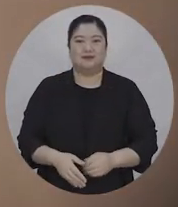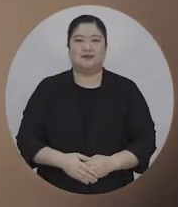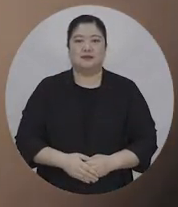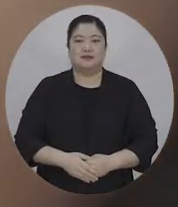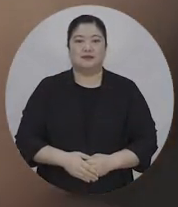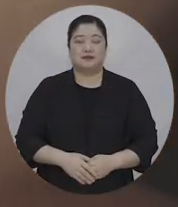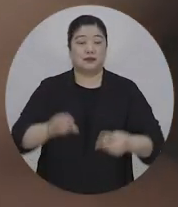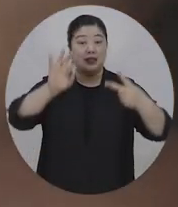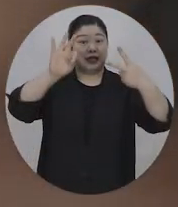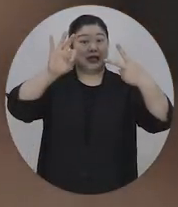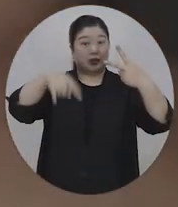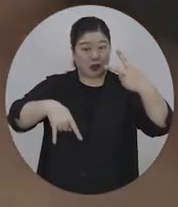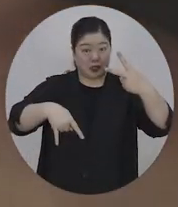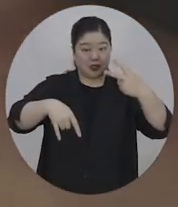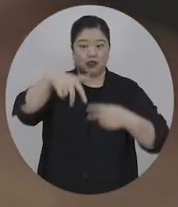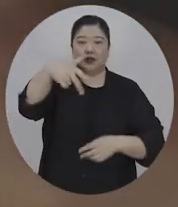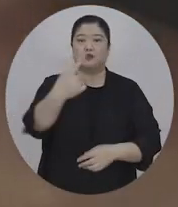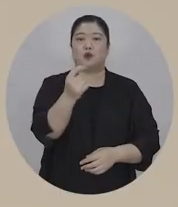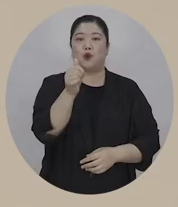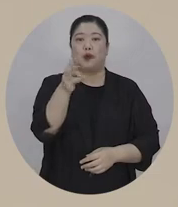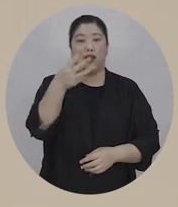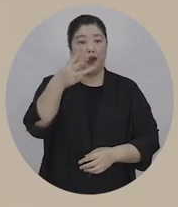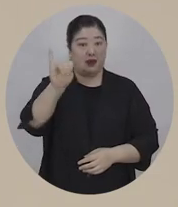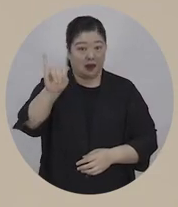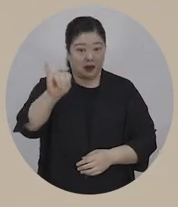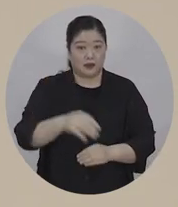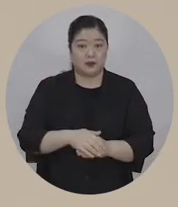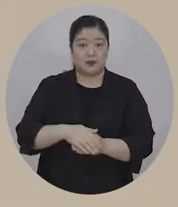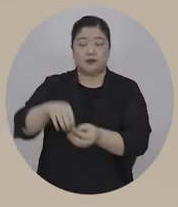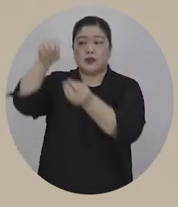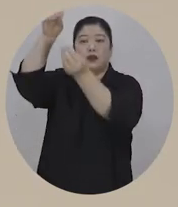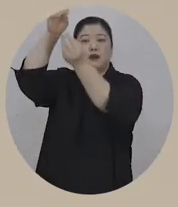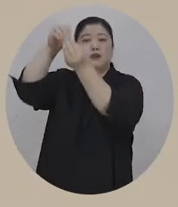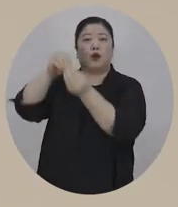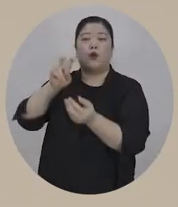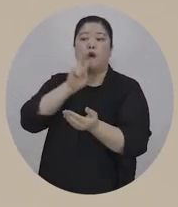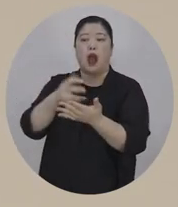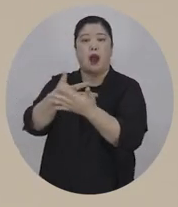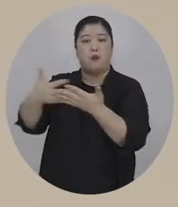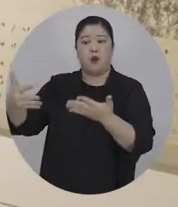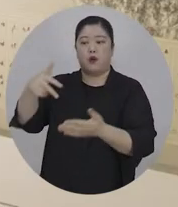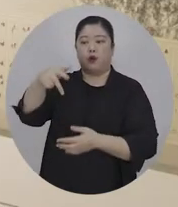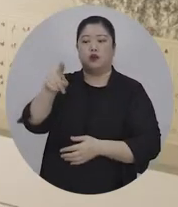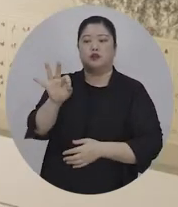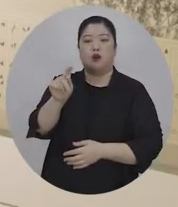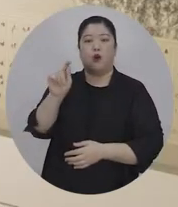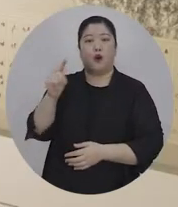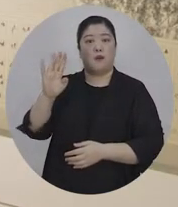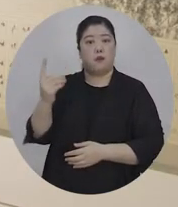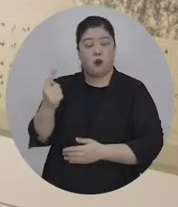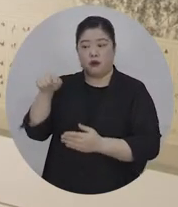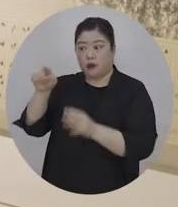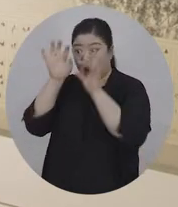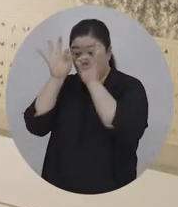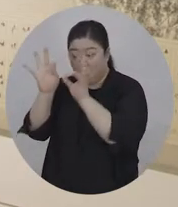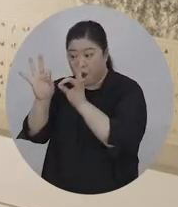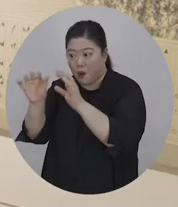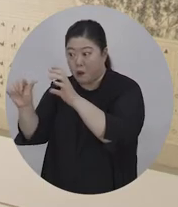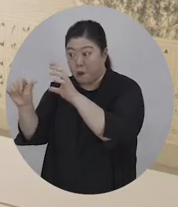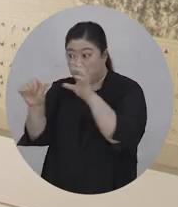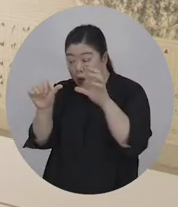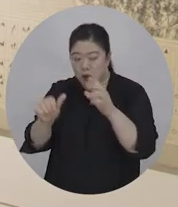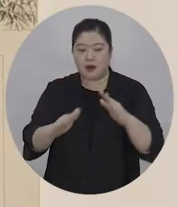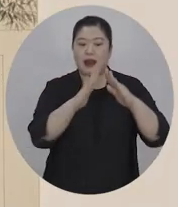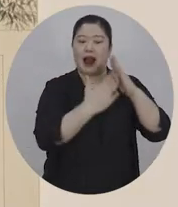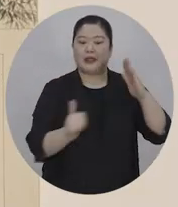냈습니다 또 최우수상을 받은 조엘이 작가는 전통 악보 인정 관보를 차용 애 한 가족의 행복